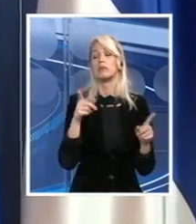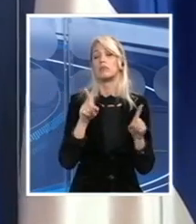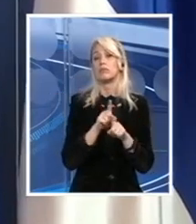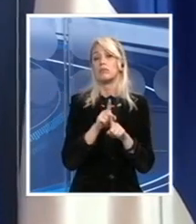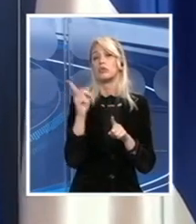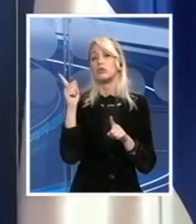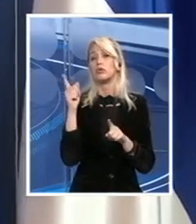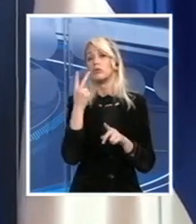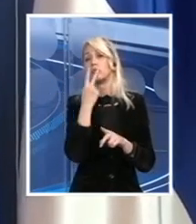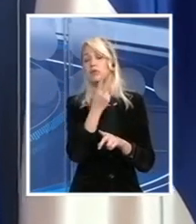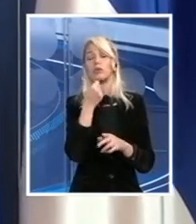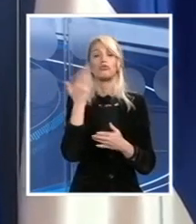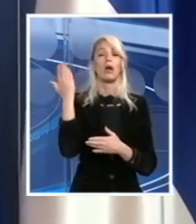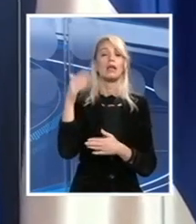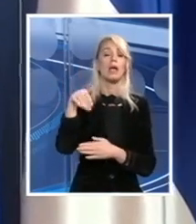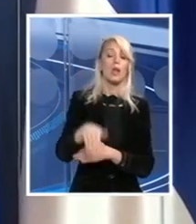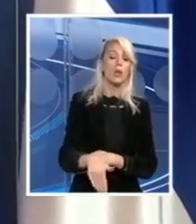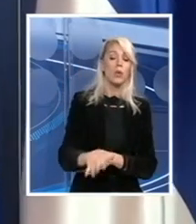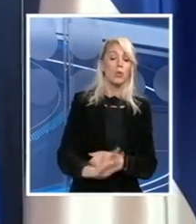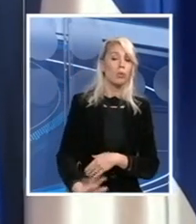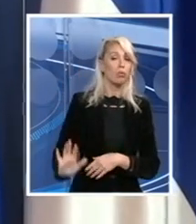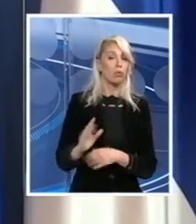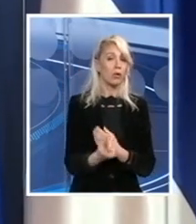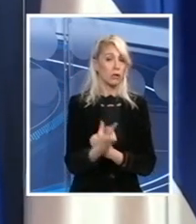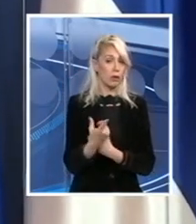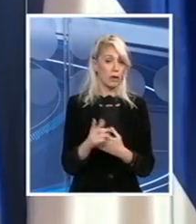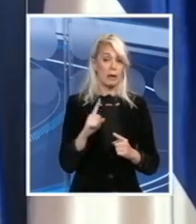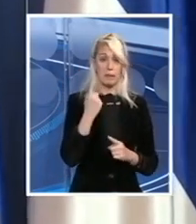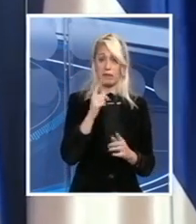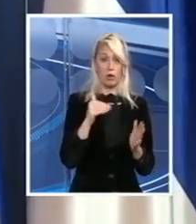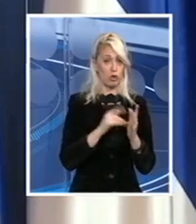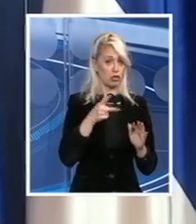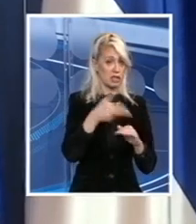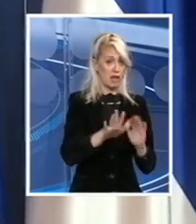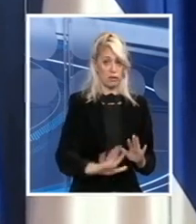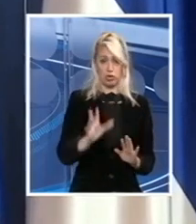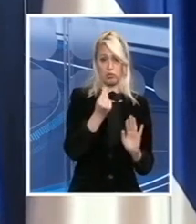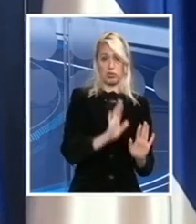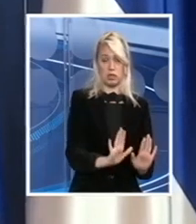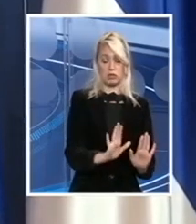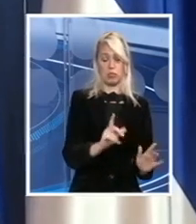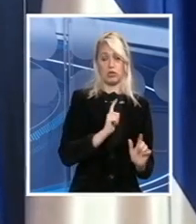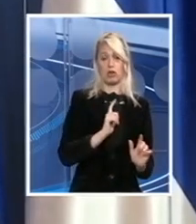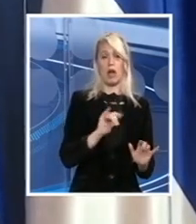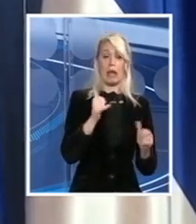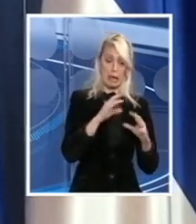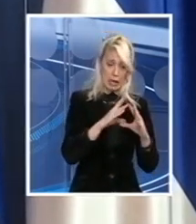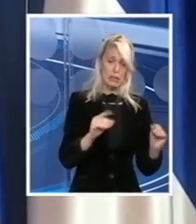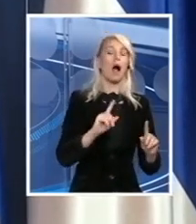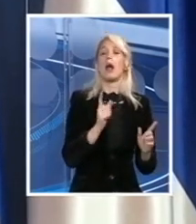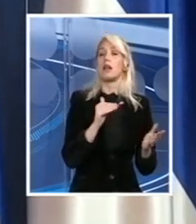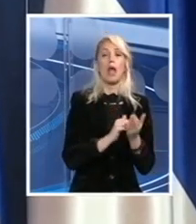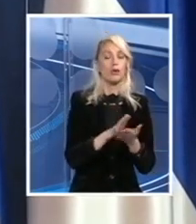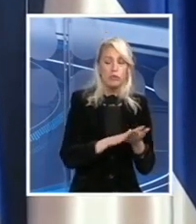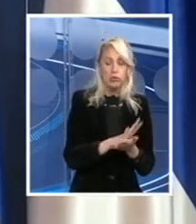hemisferi. Prvo, još uvijek se nama ovde dešava, prvo treba da ispratimo virus odavde. To nam je apsolutni prioritet,